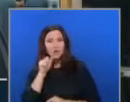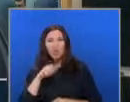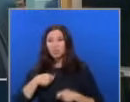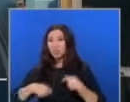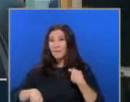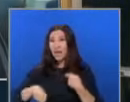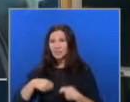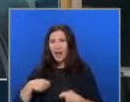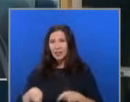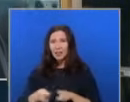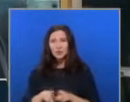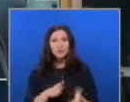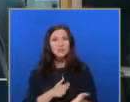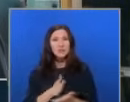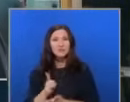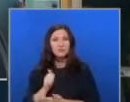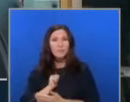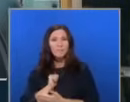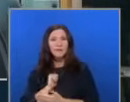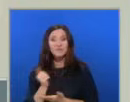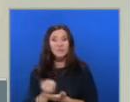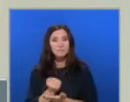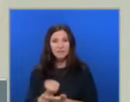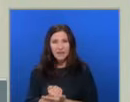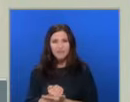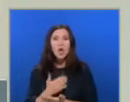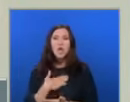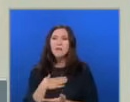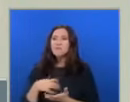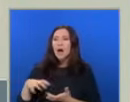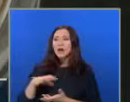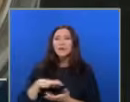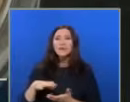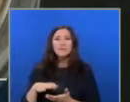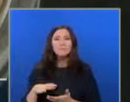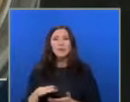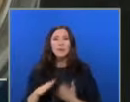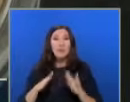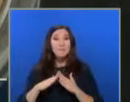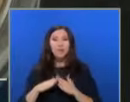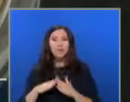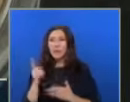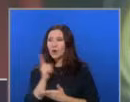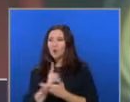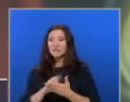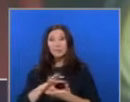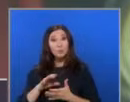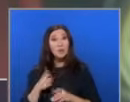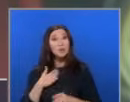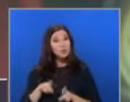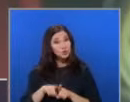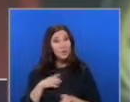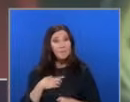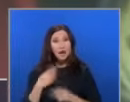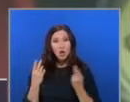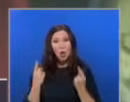метал като средство за запазване на спестяванията. Има криза при недвижимите имоти. Геополитиката също има своя роля.